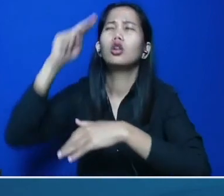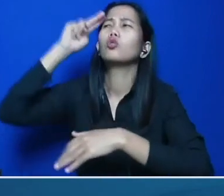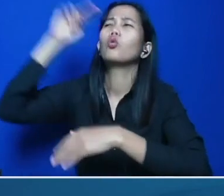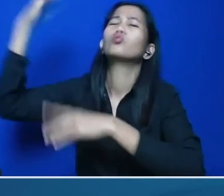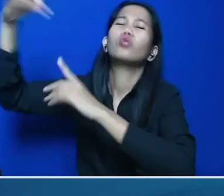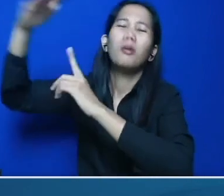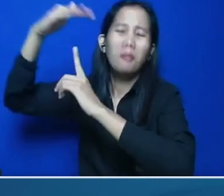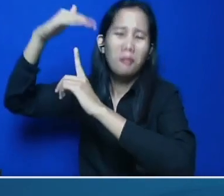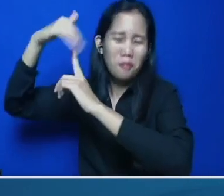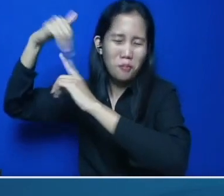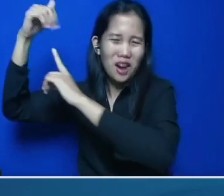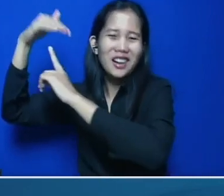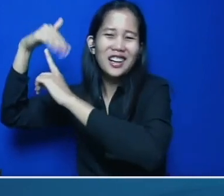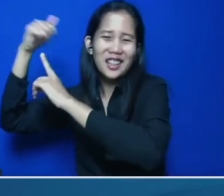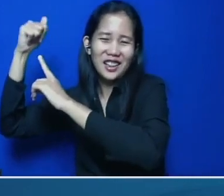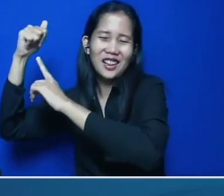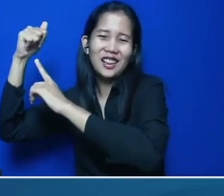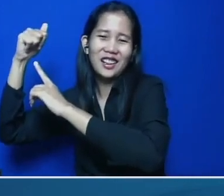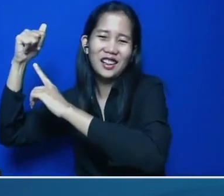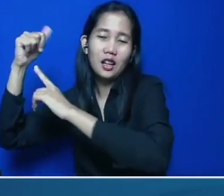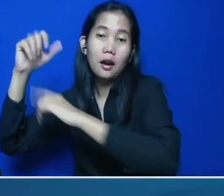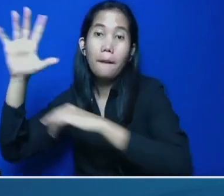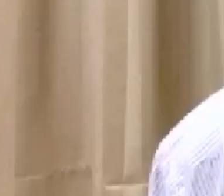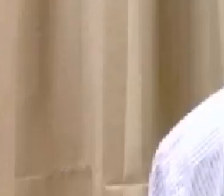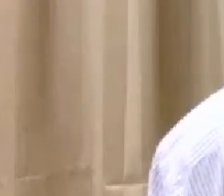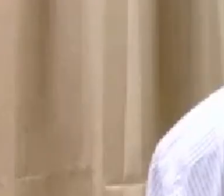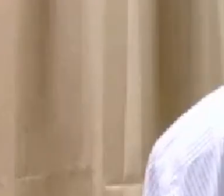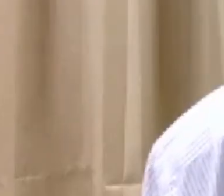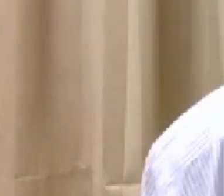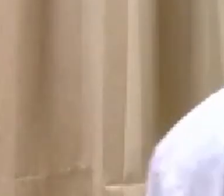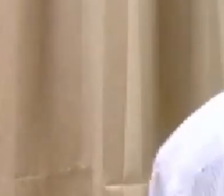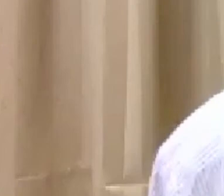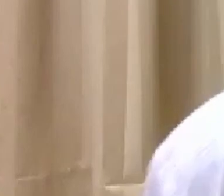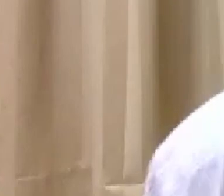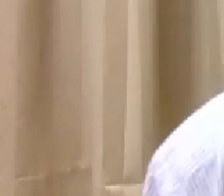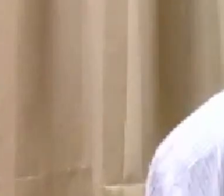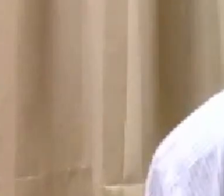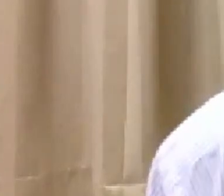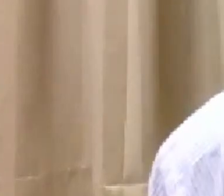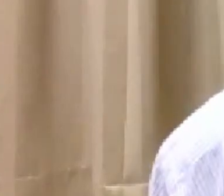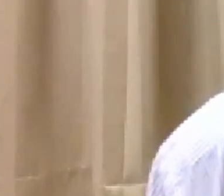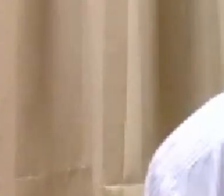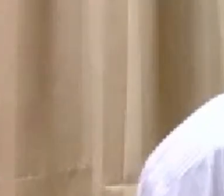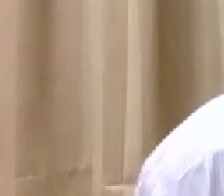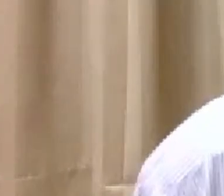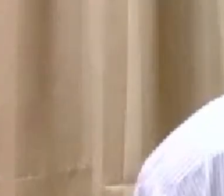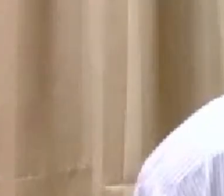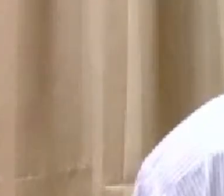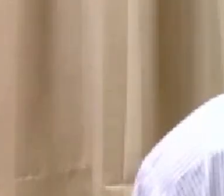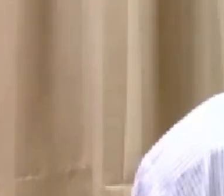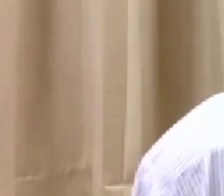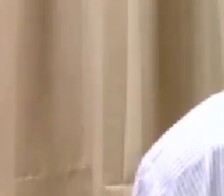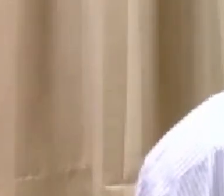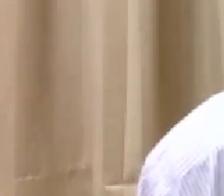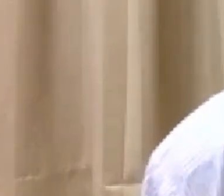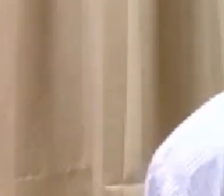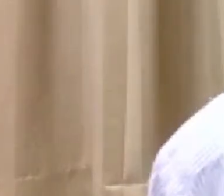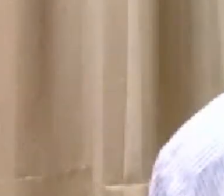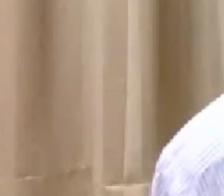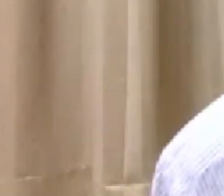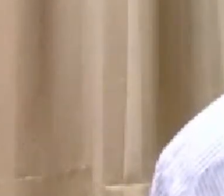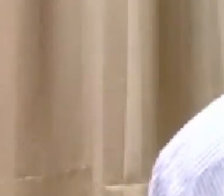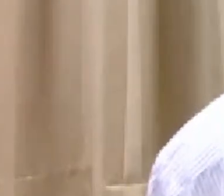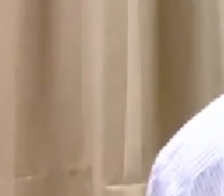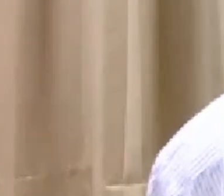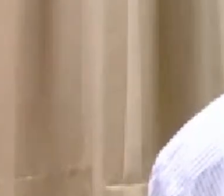makanan-makanan yang haram bukanlah untuk makanan Tuhan sudah